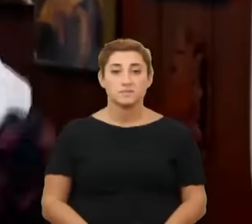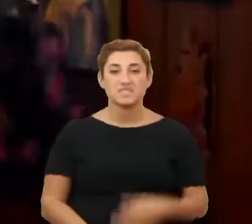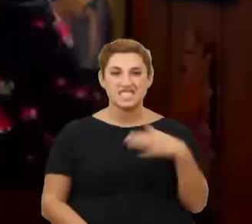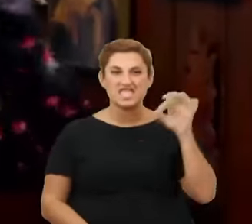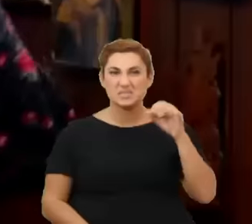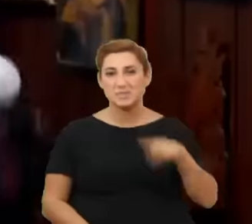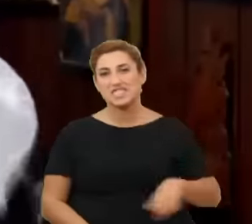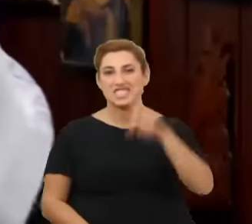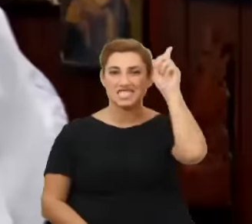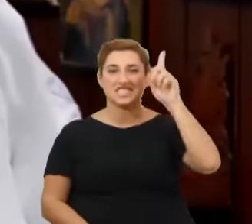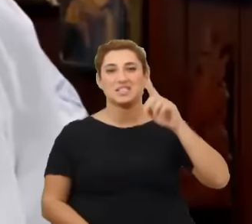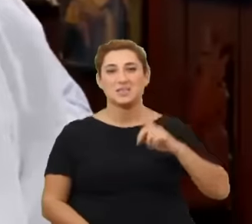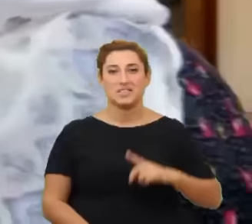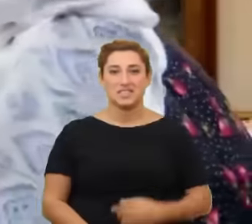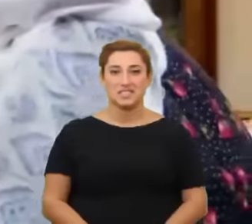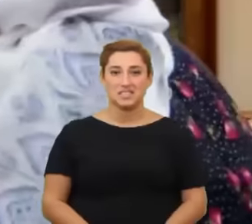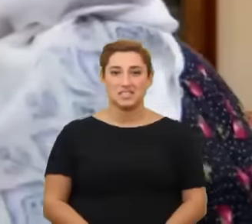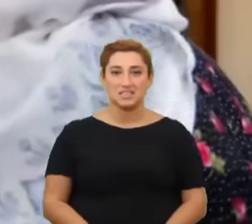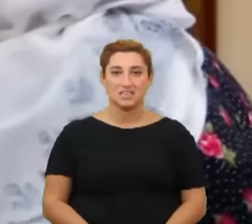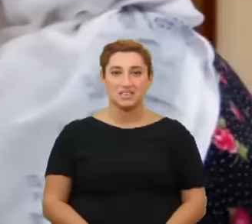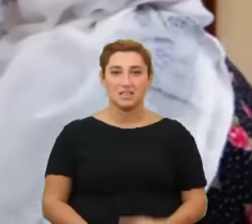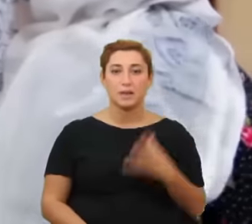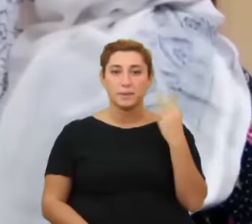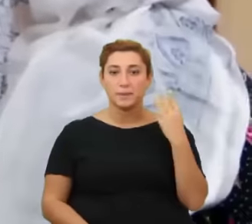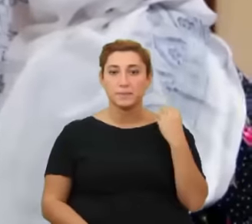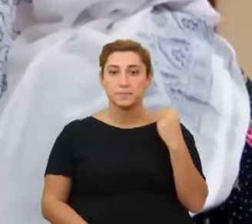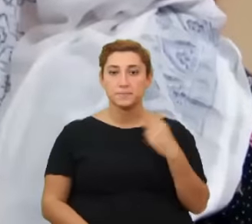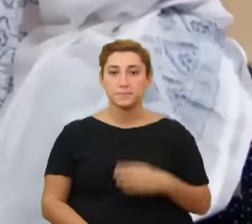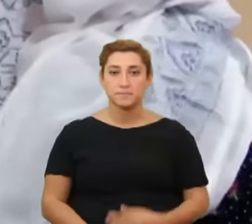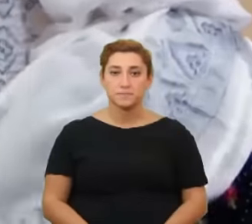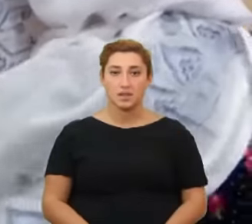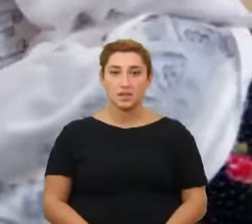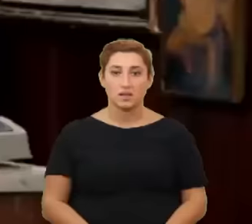İdi burada şimdi çıktı evladım yukarı. Anladım.